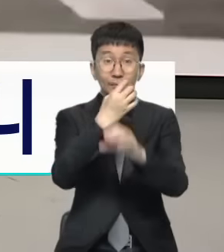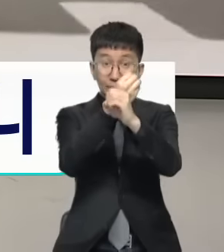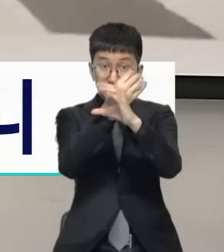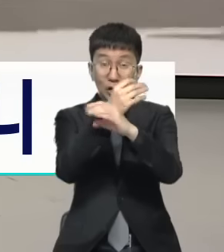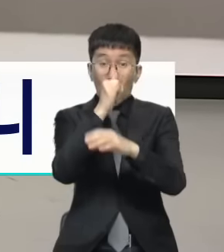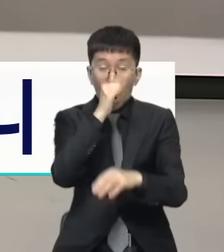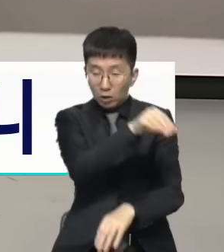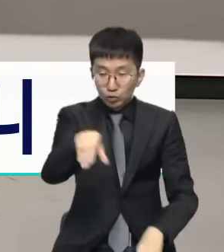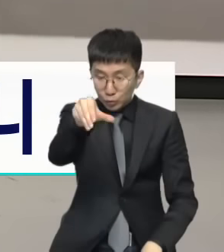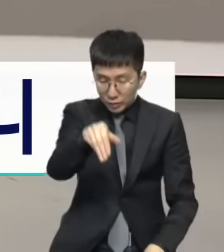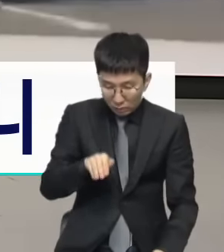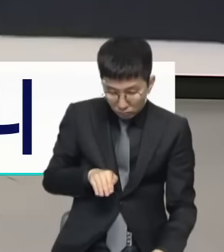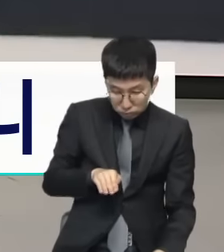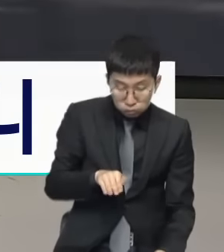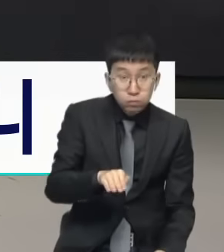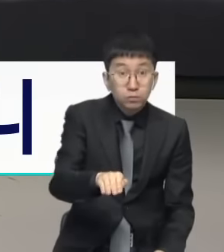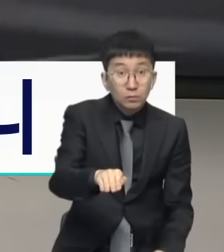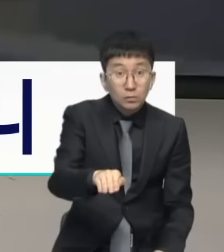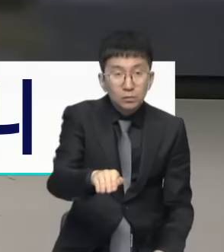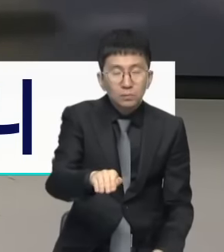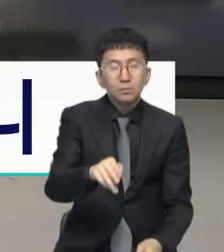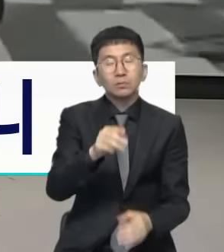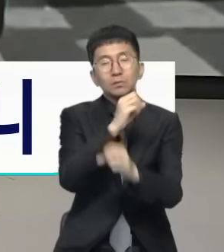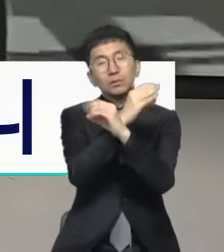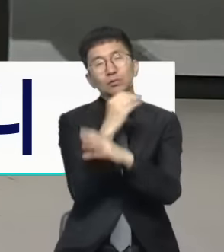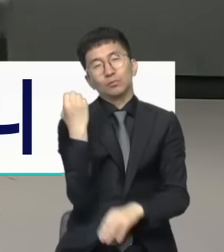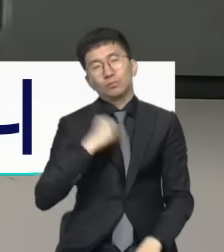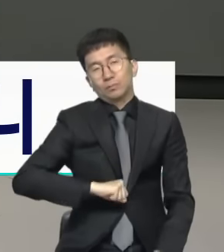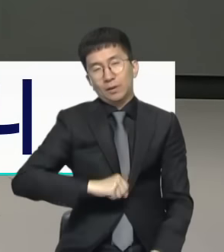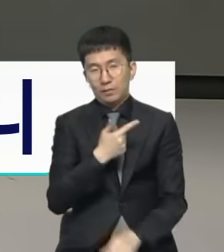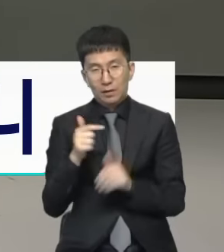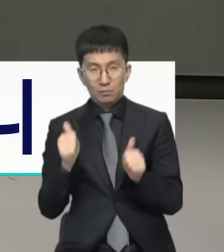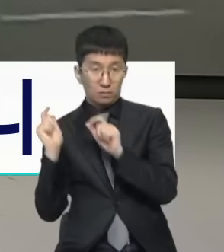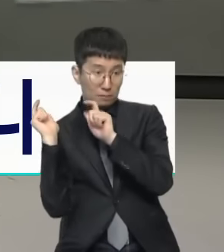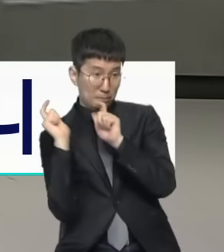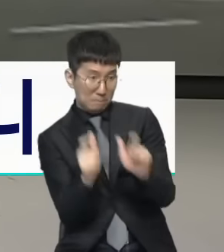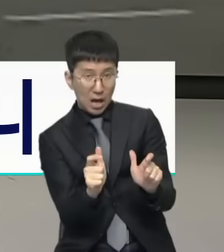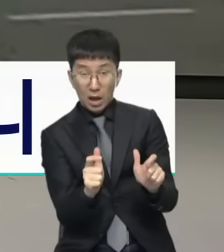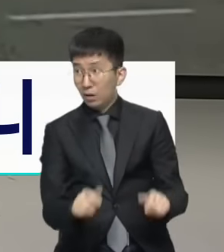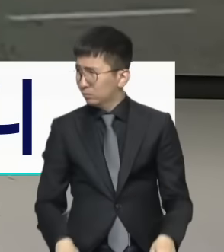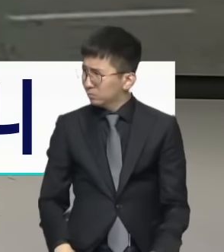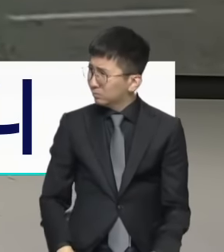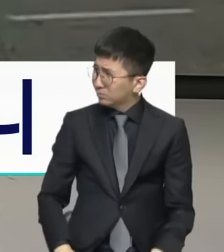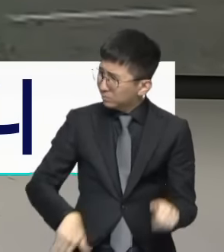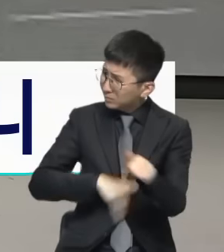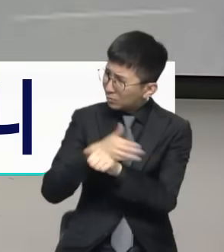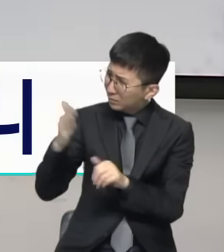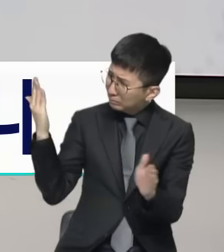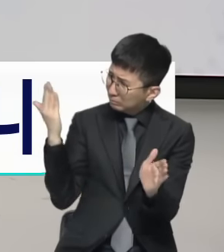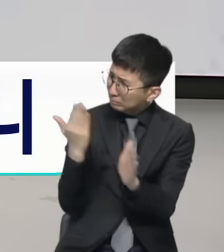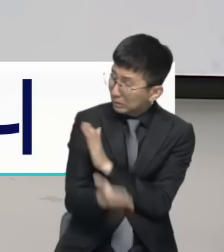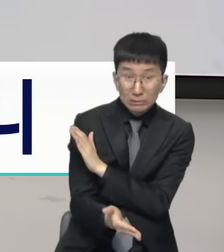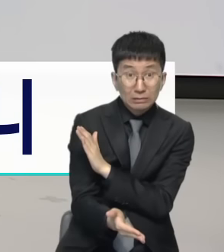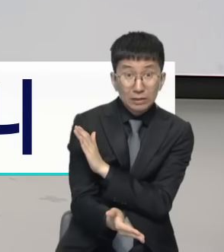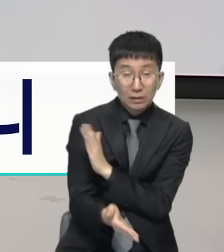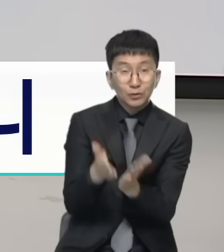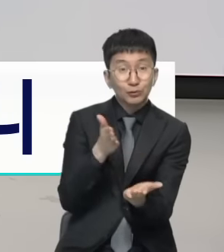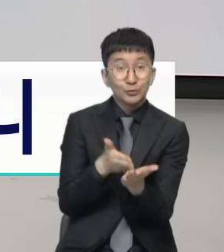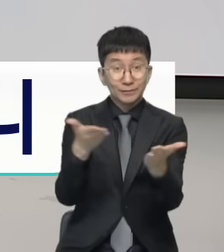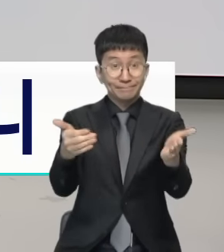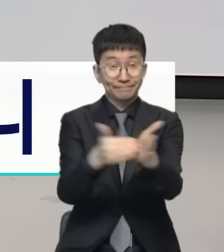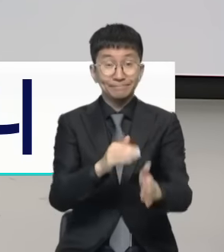황색 신호에 교차로에 진입하면 신호 위반이란 대법원 판결이 현실과 동떨어진다는 문제 어제